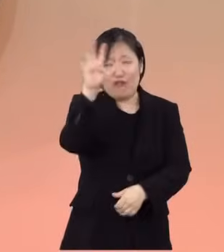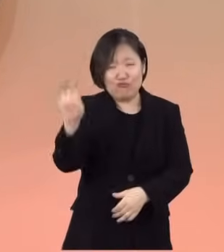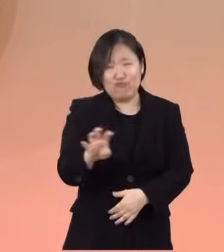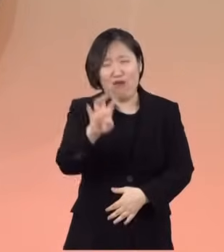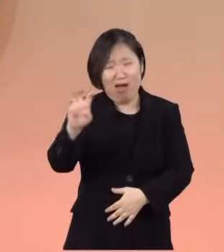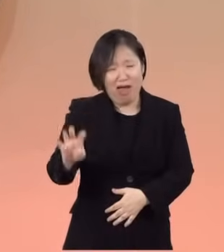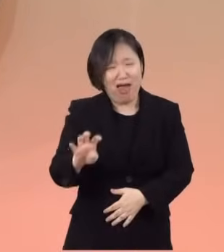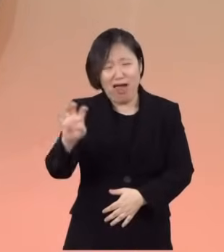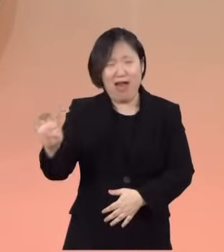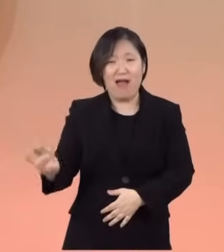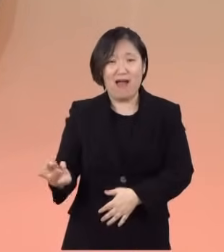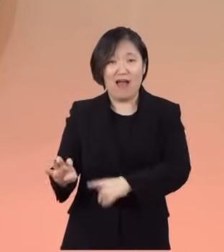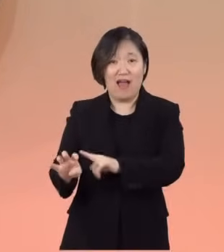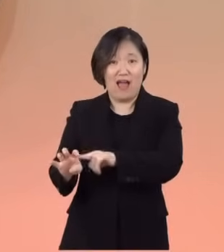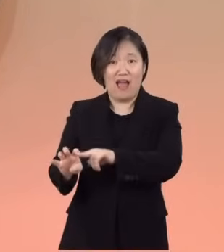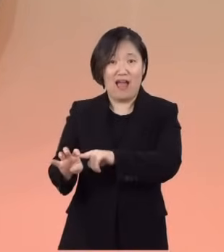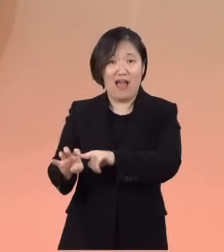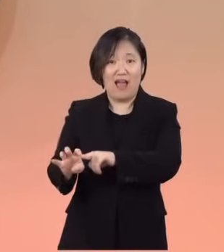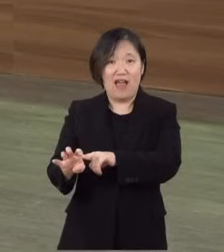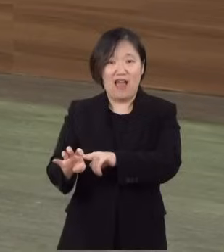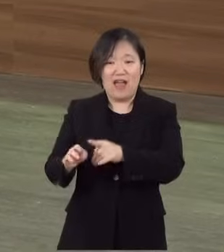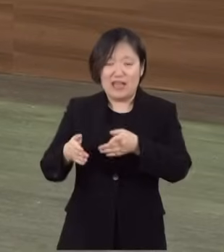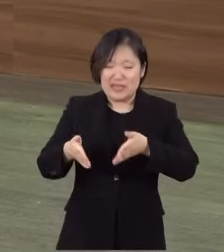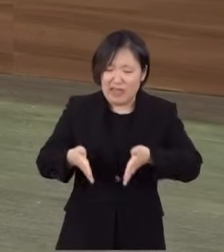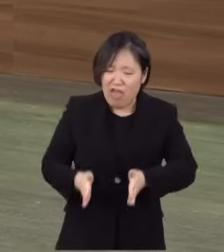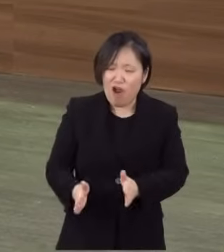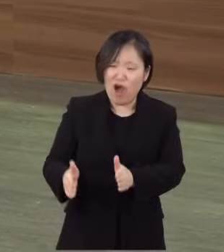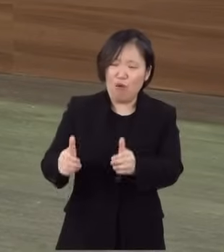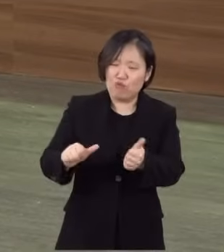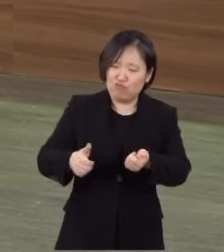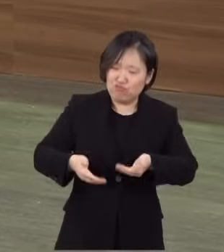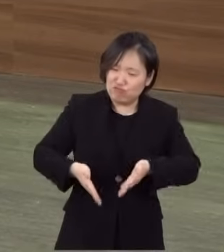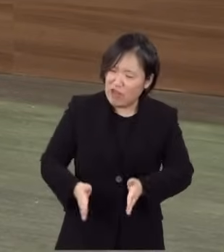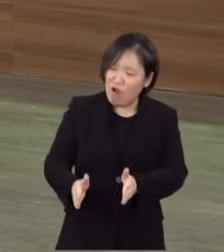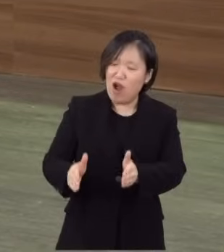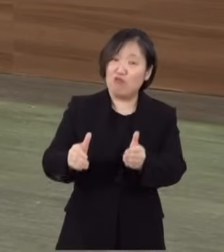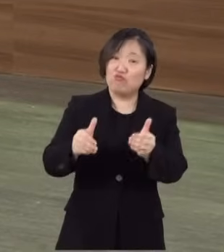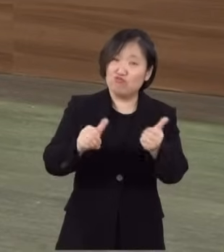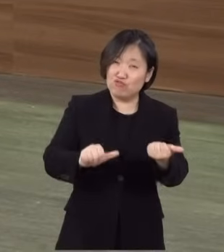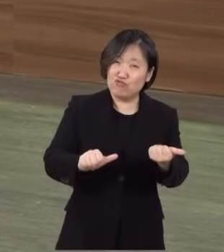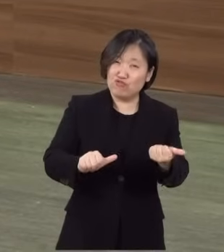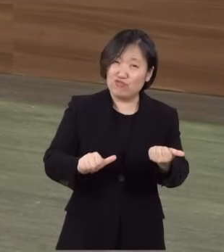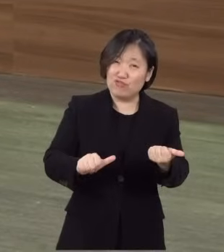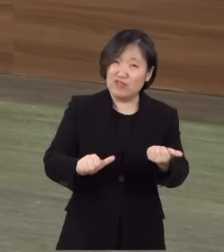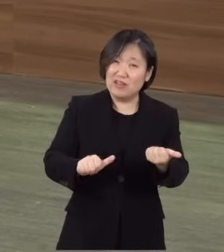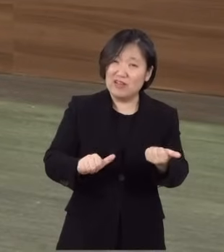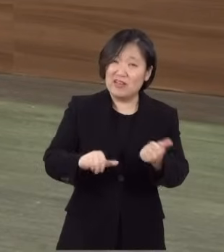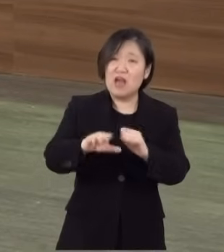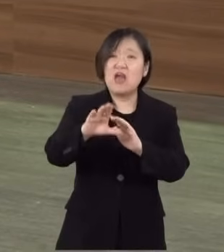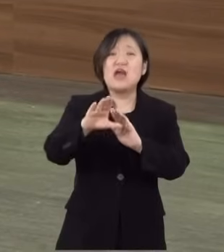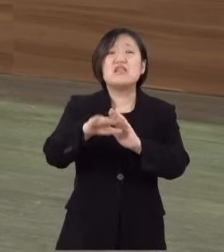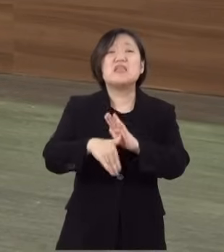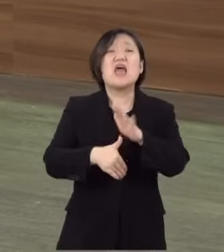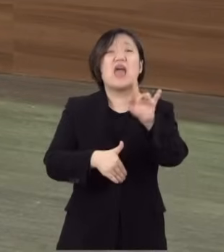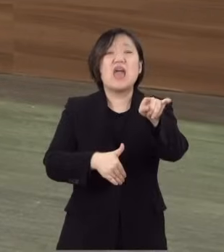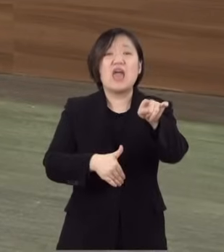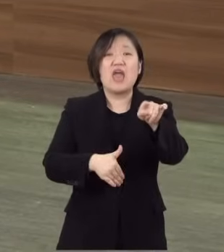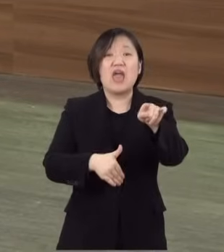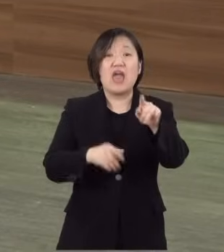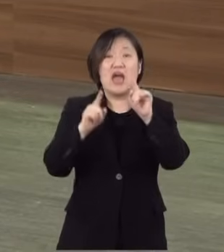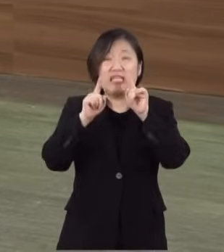수없는 윤회의 흐름 동안 결코 지옥 아귀 축생 사막도